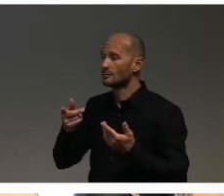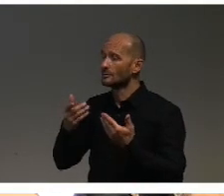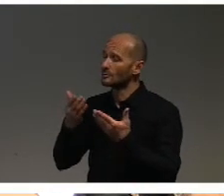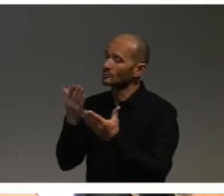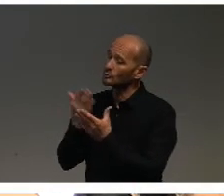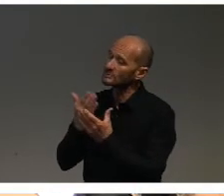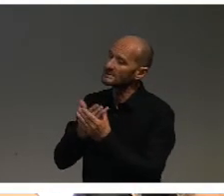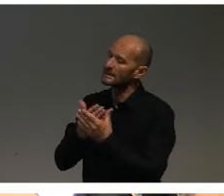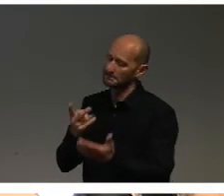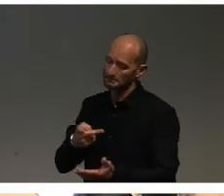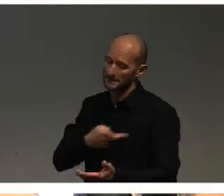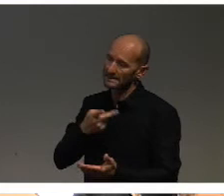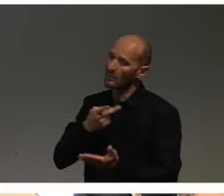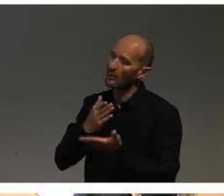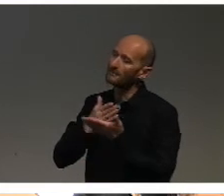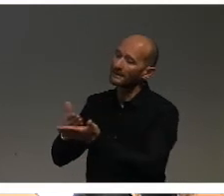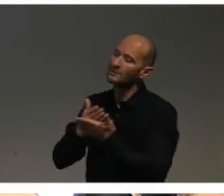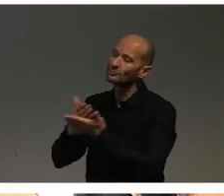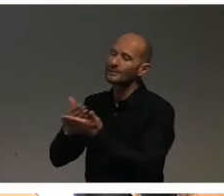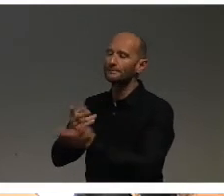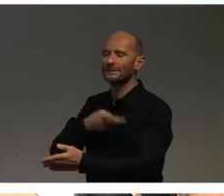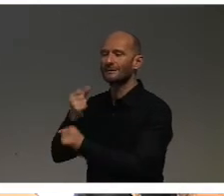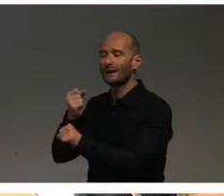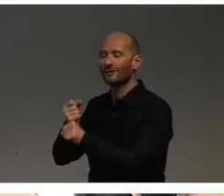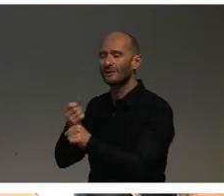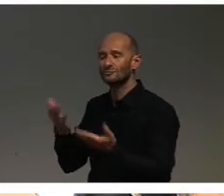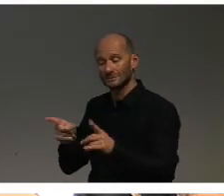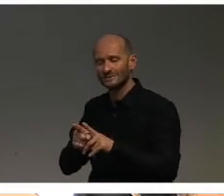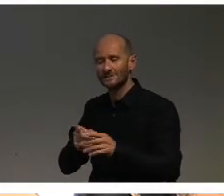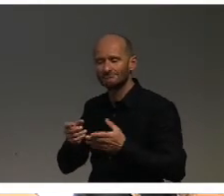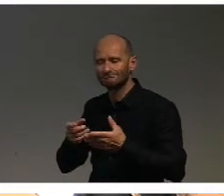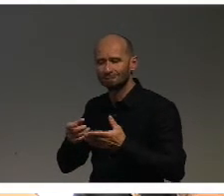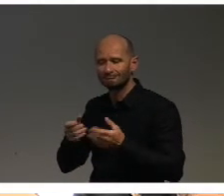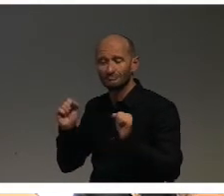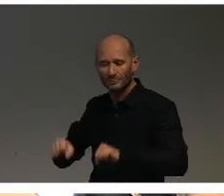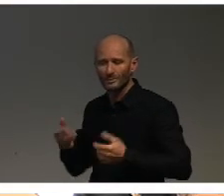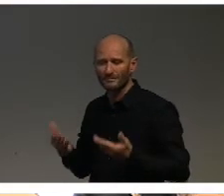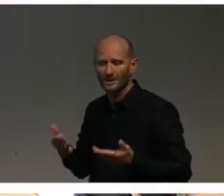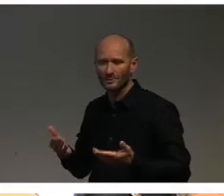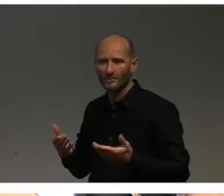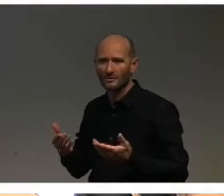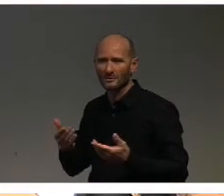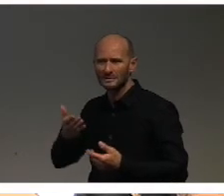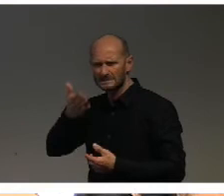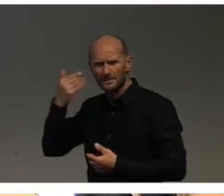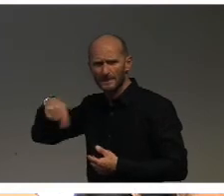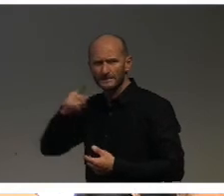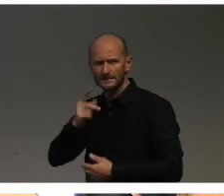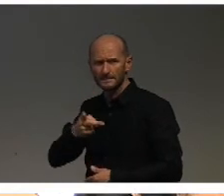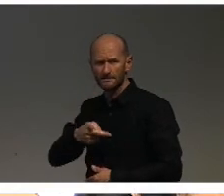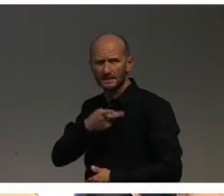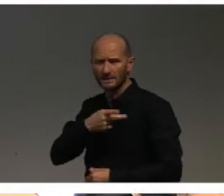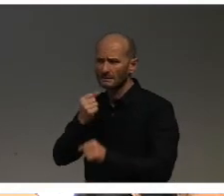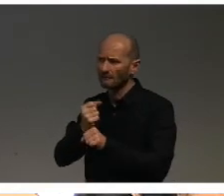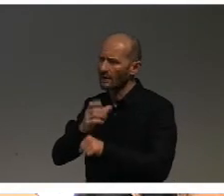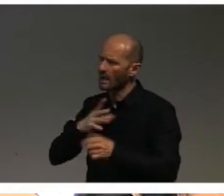dossiers médicaux partagés pour les médecins du travail et vice-versa. Hein. Là, je crois sans me tromper, je ne sais pas si les médecins du travail ont accès au dossier